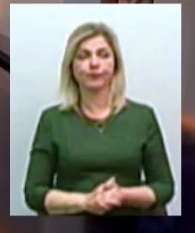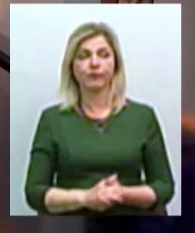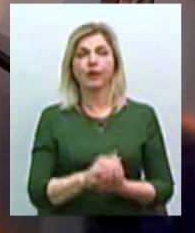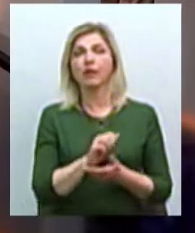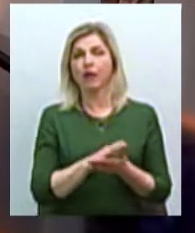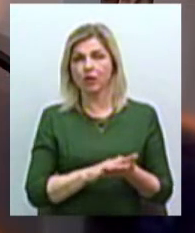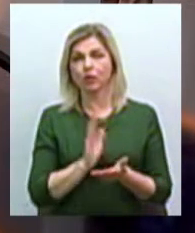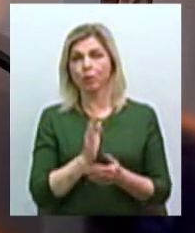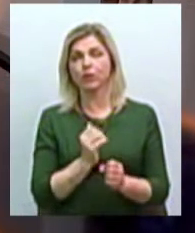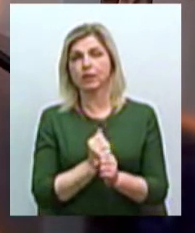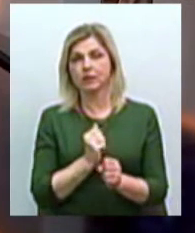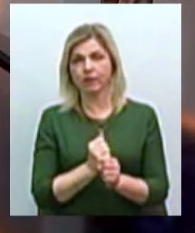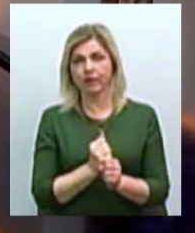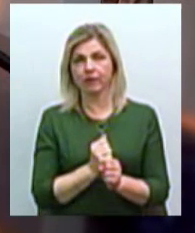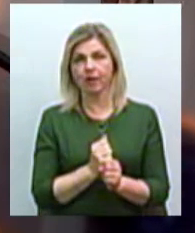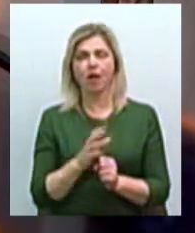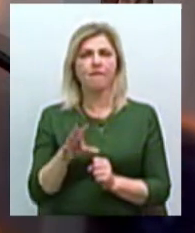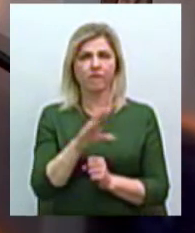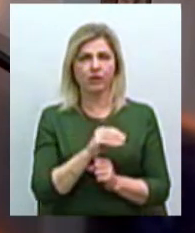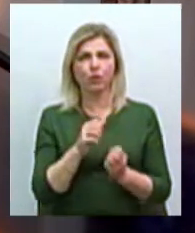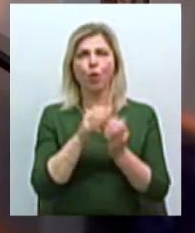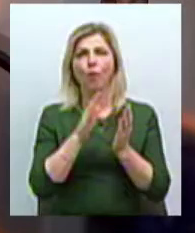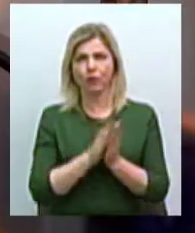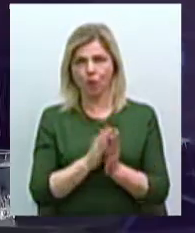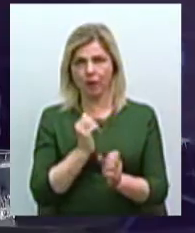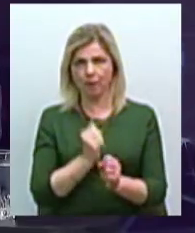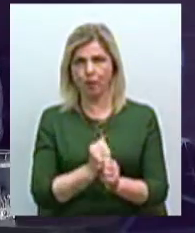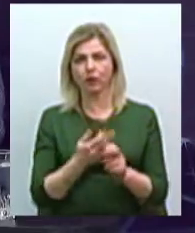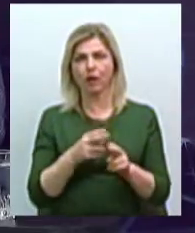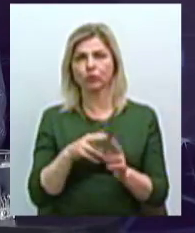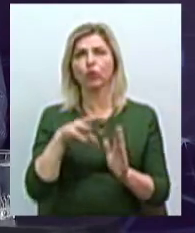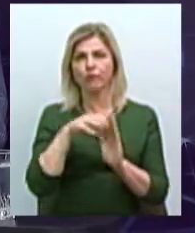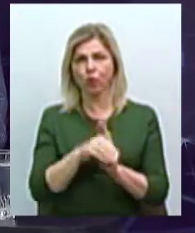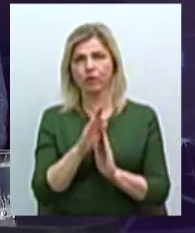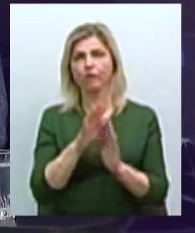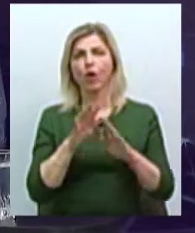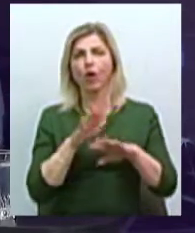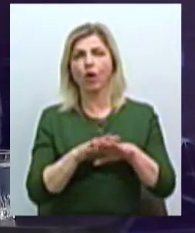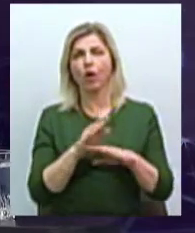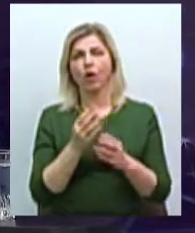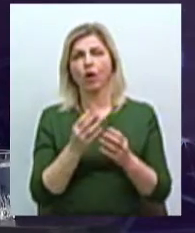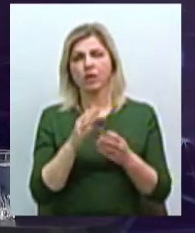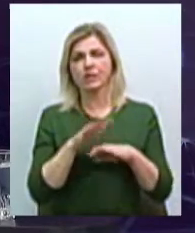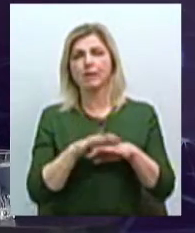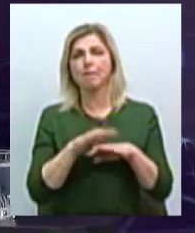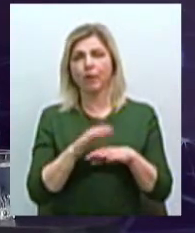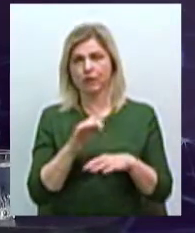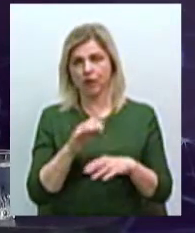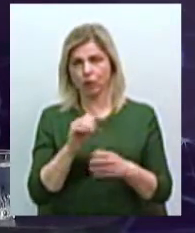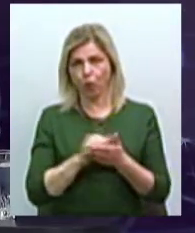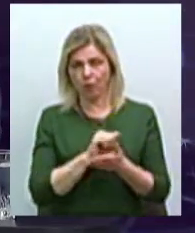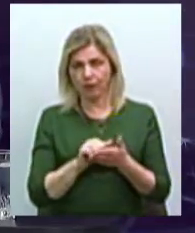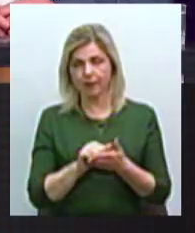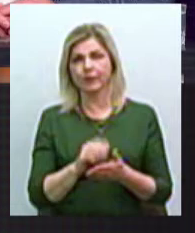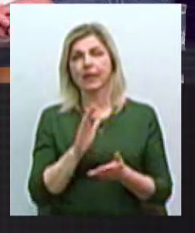подальшому проведений весь комплекс робіт, який передбачено проєктно-кошторисною документацією. В Центральному району на завершальній